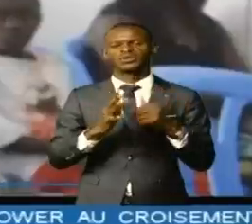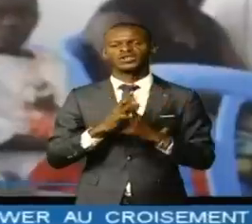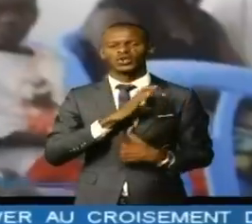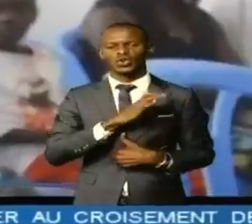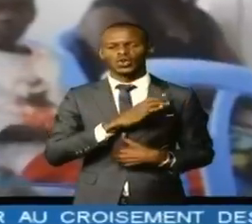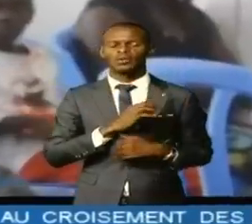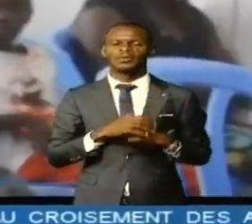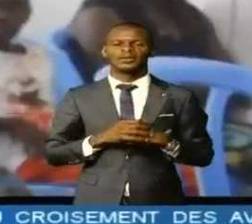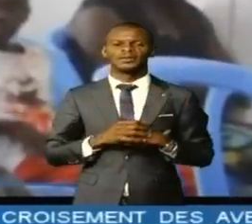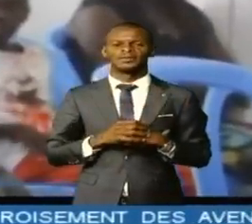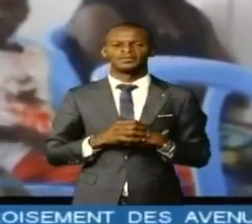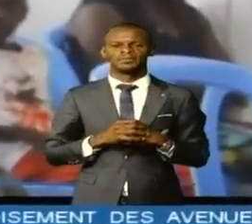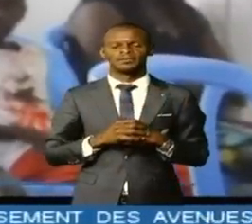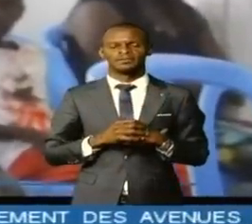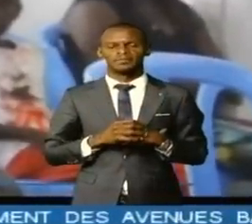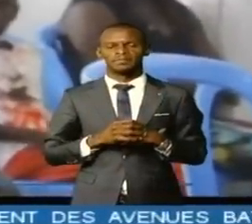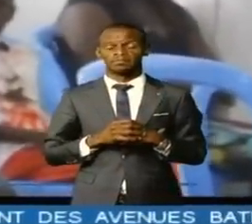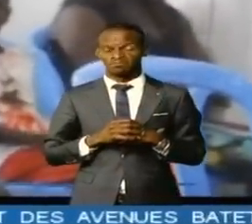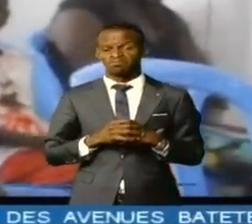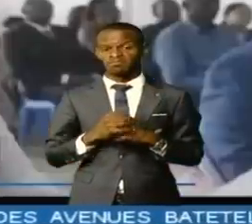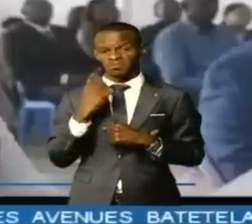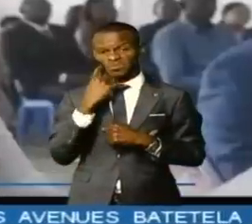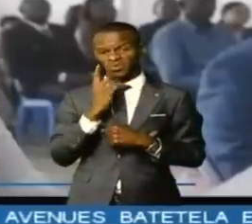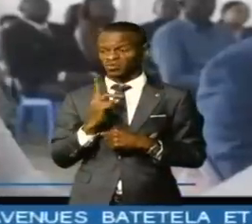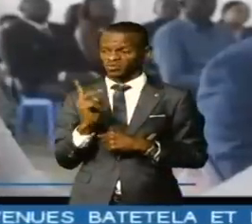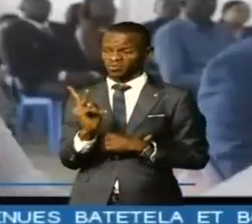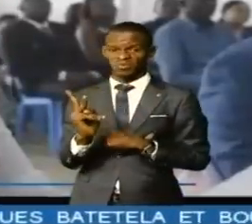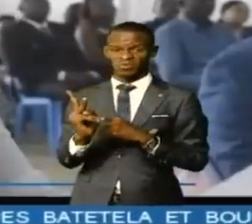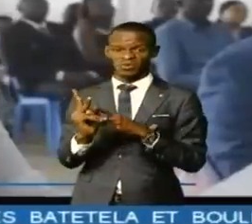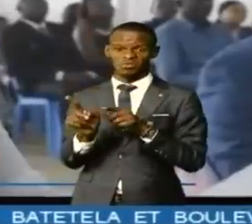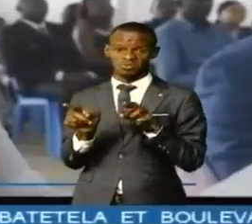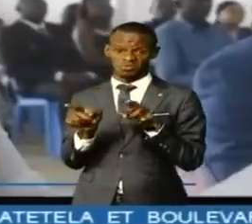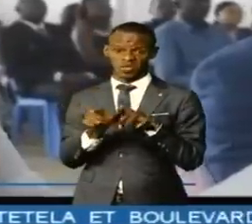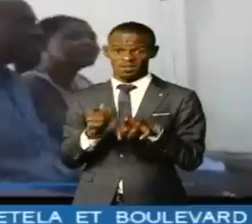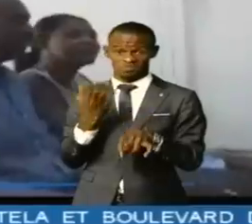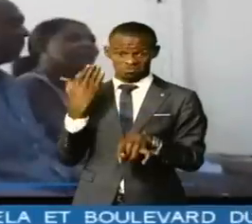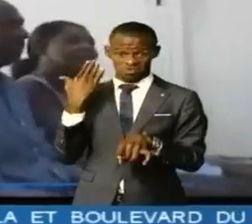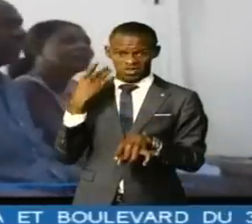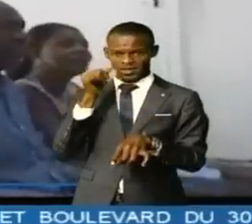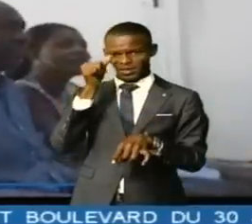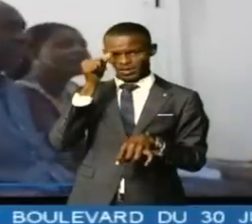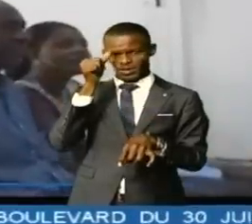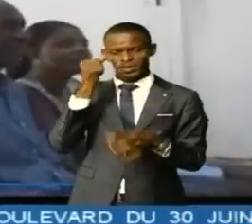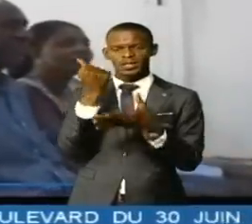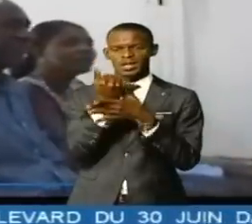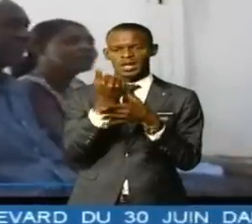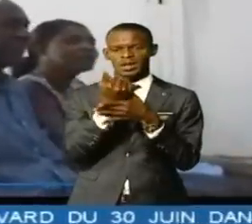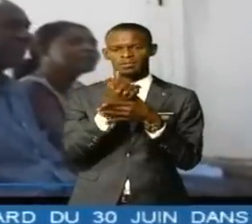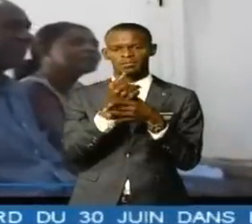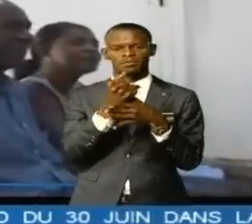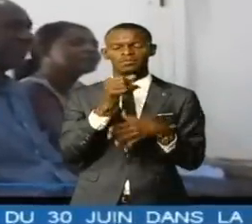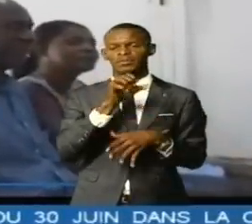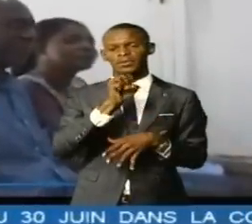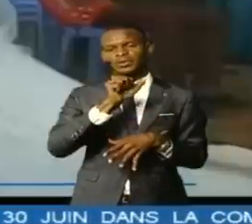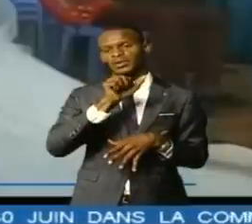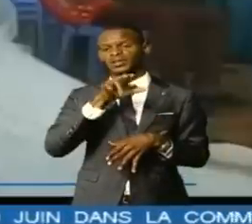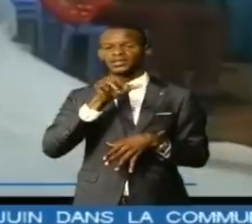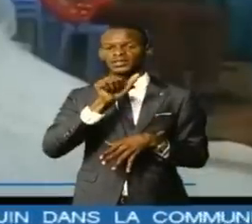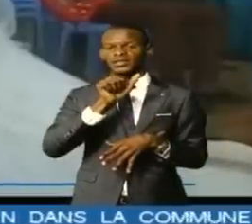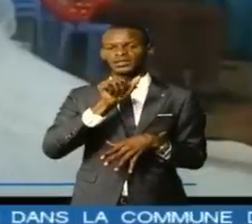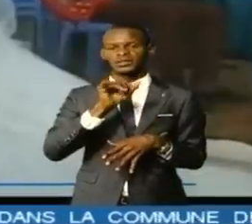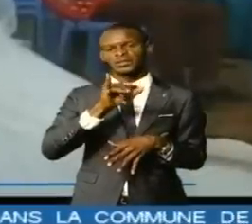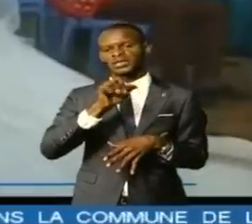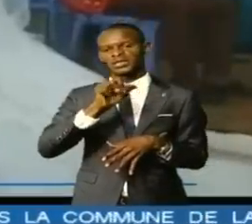habitudes sont une exigence. L'exemple de l'union d'Abraham et Sarah, Isaac et Rebecca a servi de modèle à